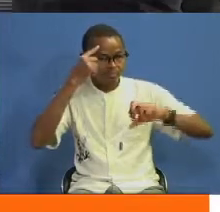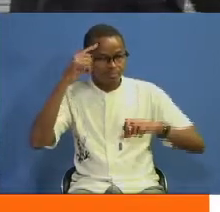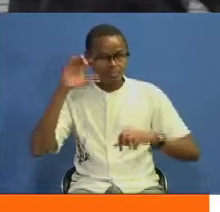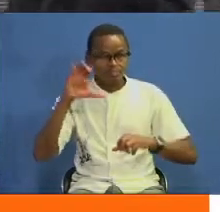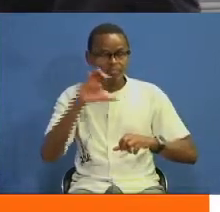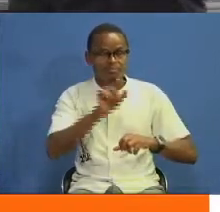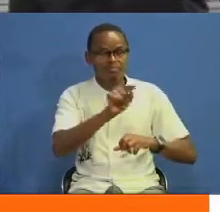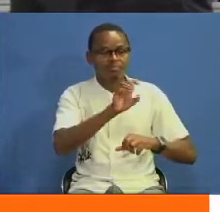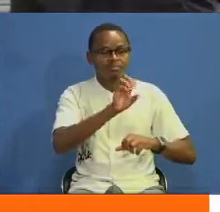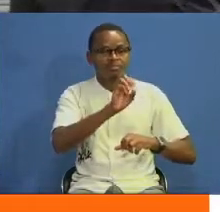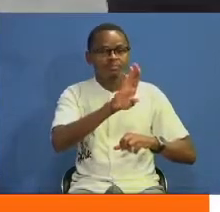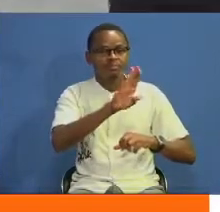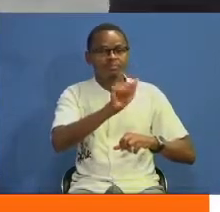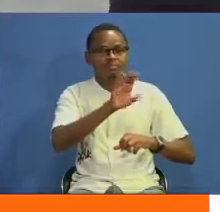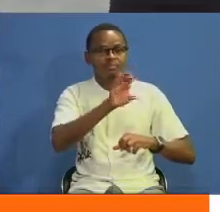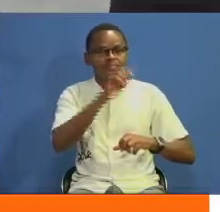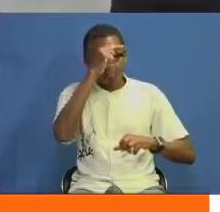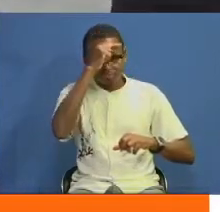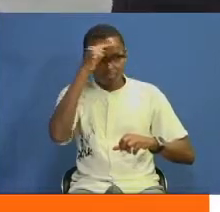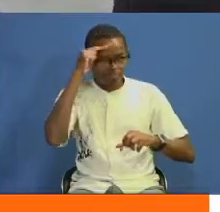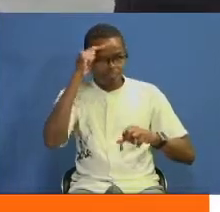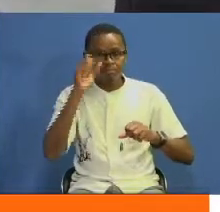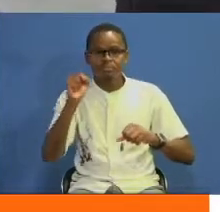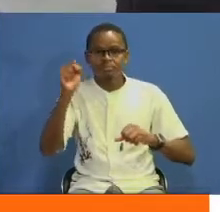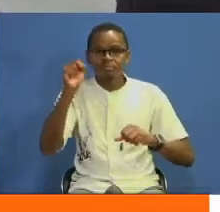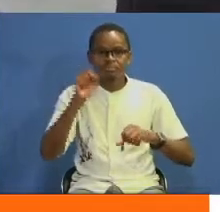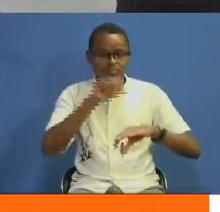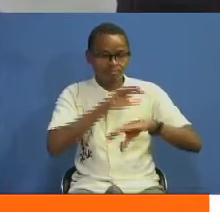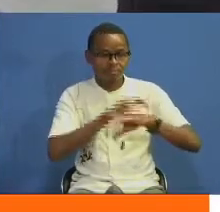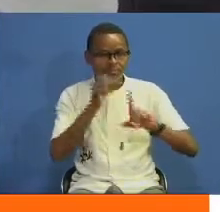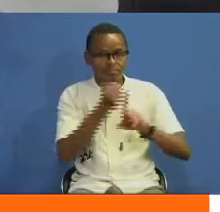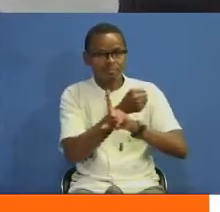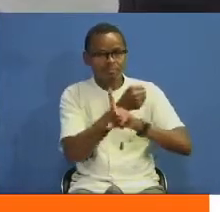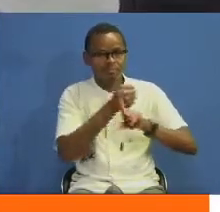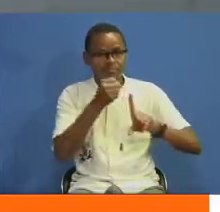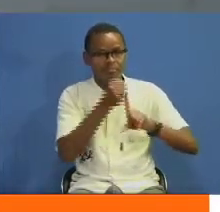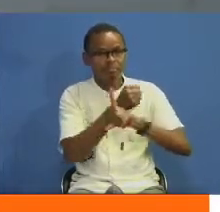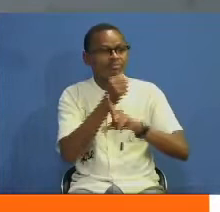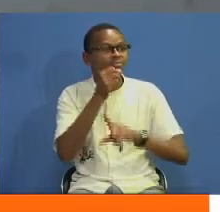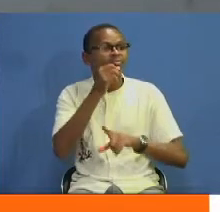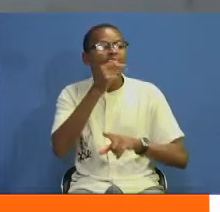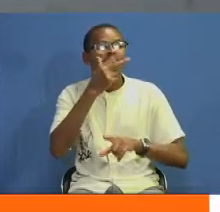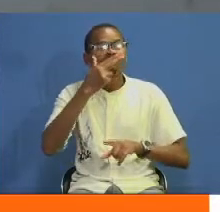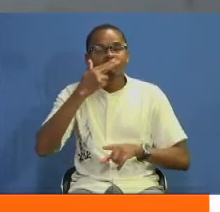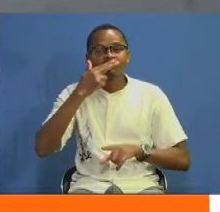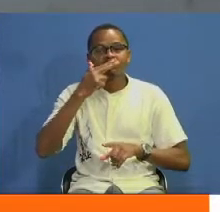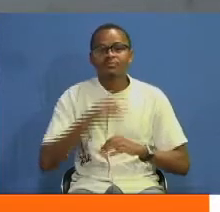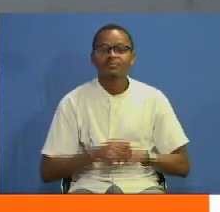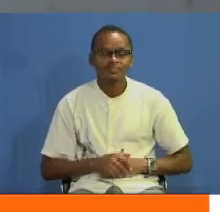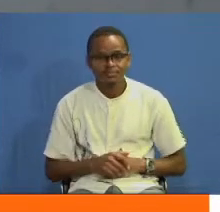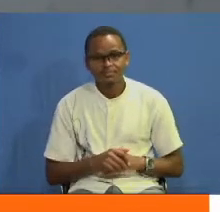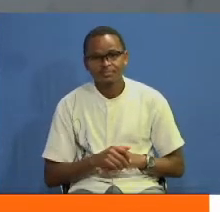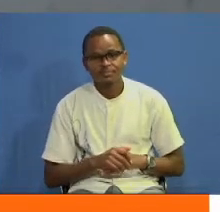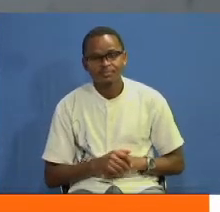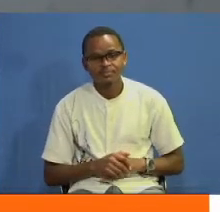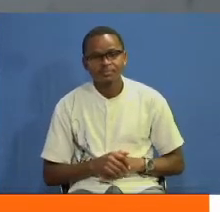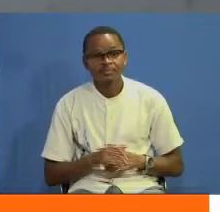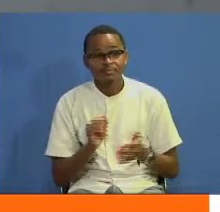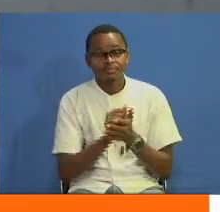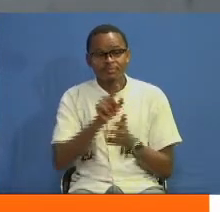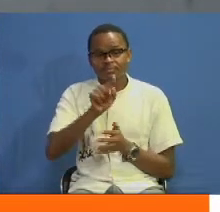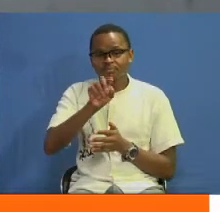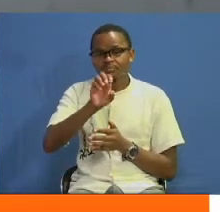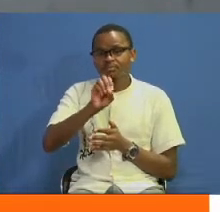tumbaku linapungua kwa sababu ya kampeni za kupambana na uvutaji wa sigara. Considering the threat that the tobacco